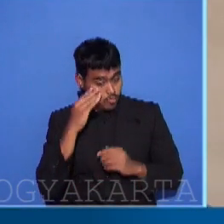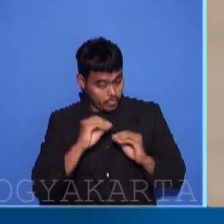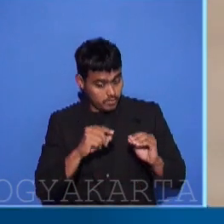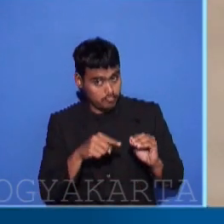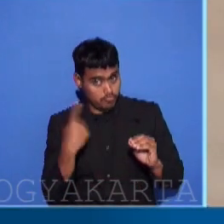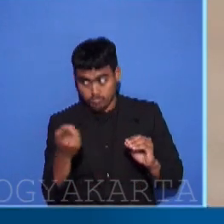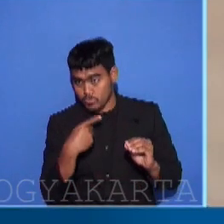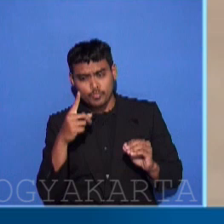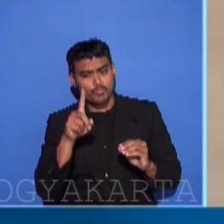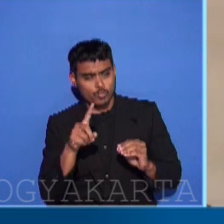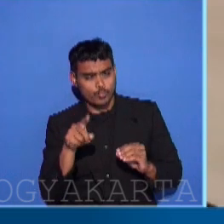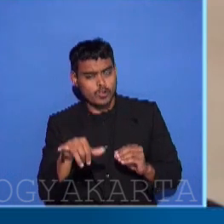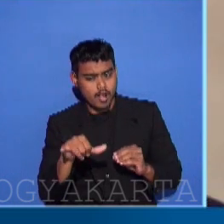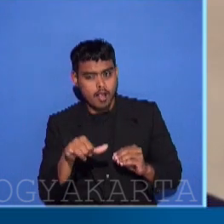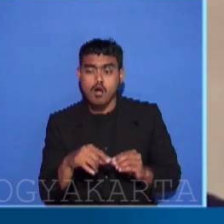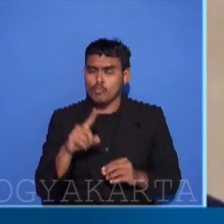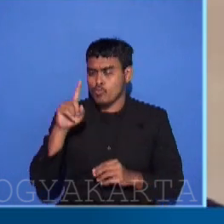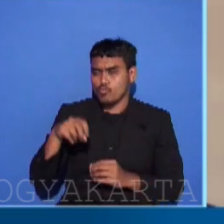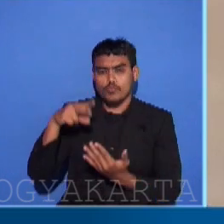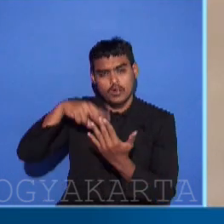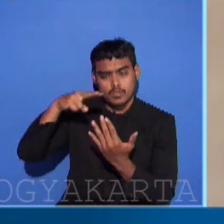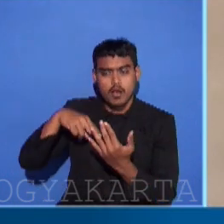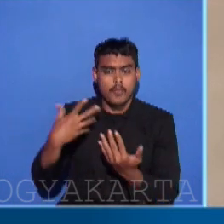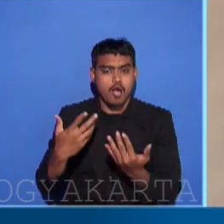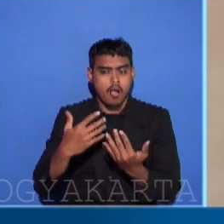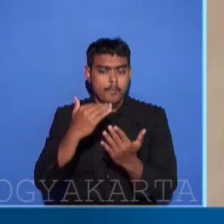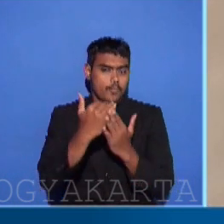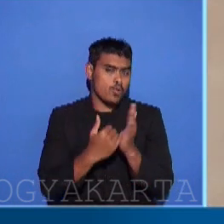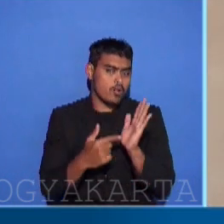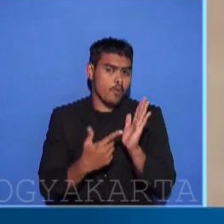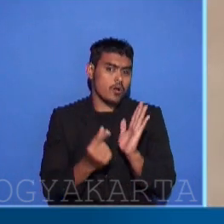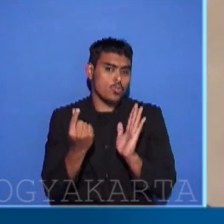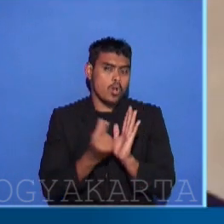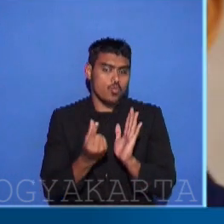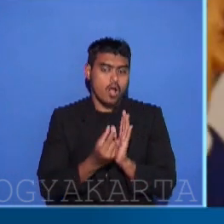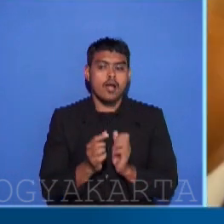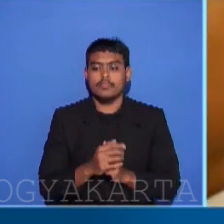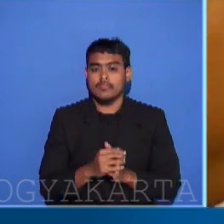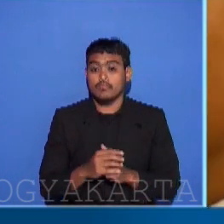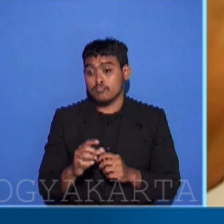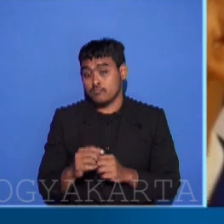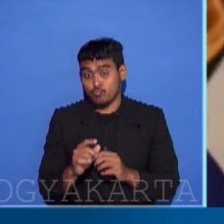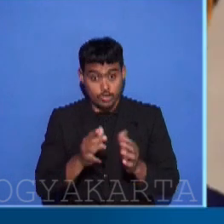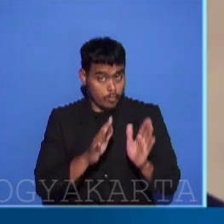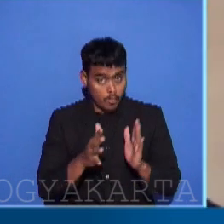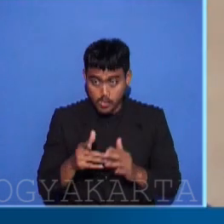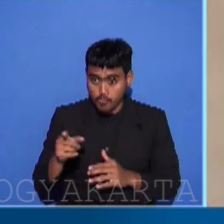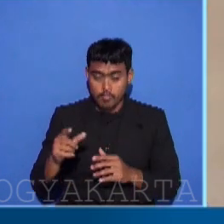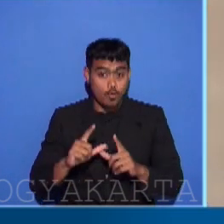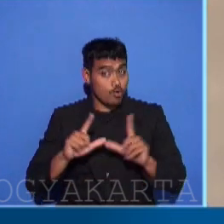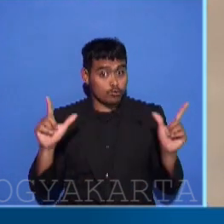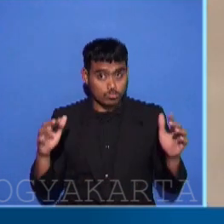ee melihat apa saja yang berubah dalam undang-undang ini dan menyiapkan ee lulusan yang tentunya nanti bisa beradaptasi dengan